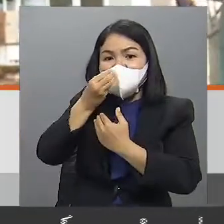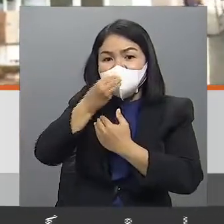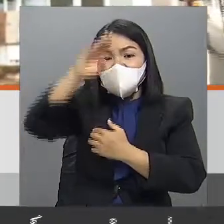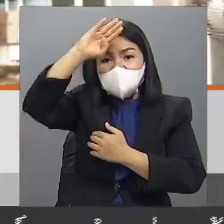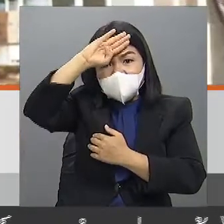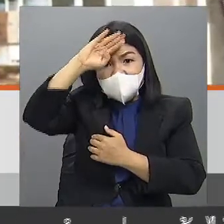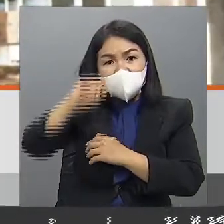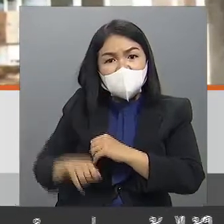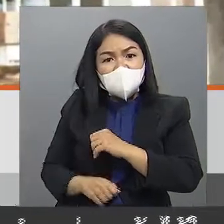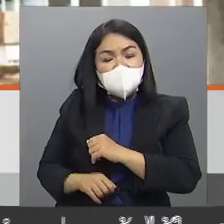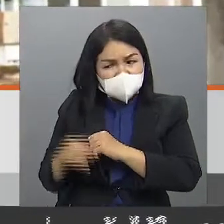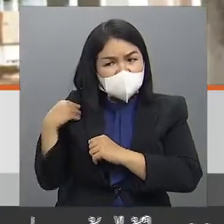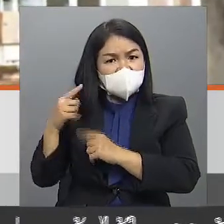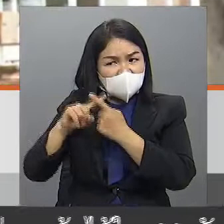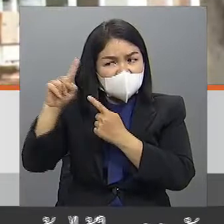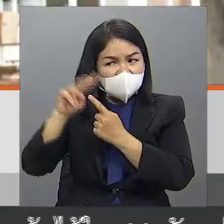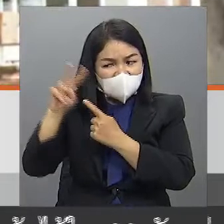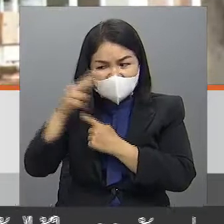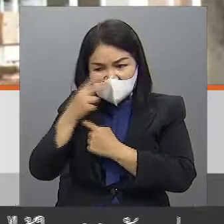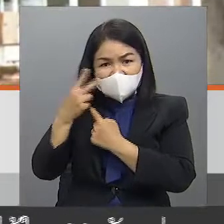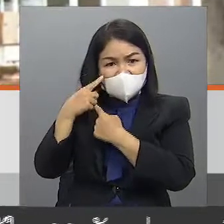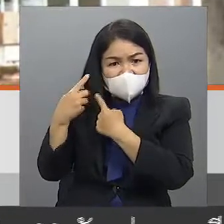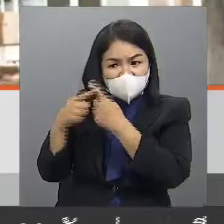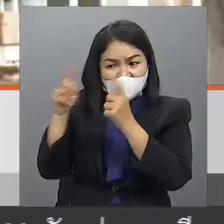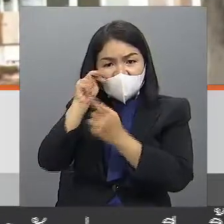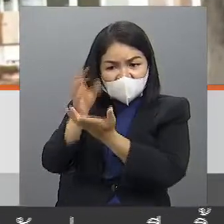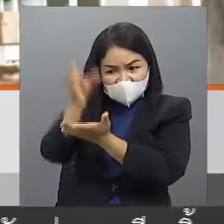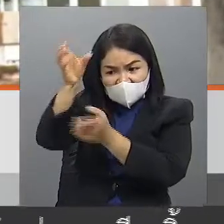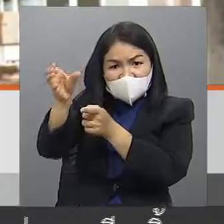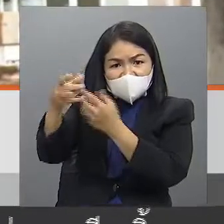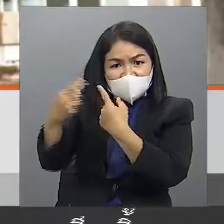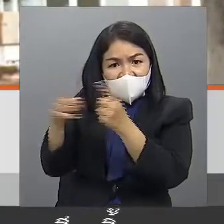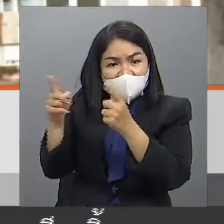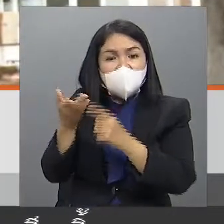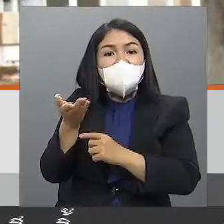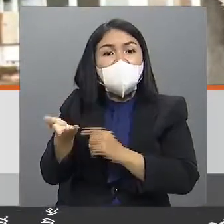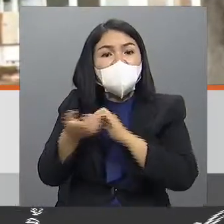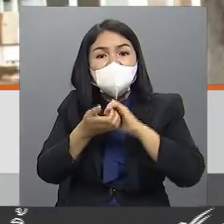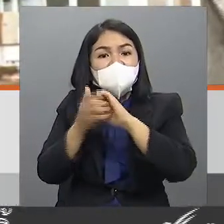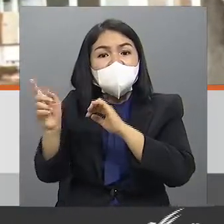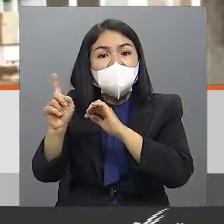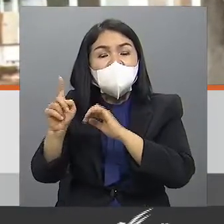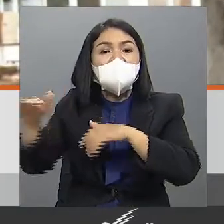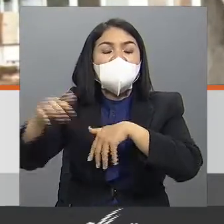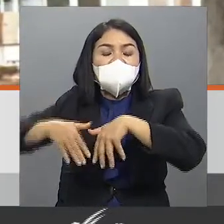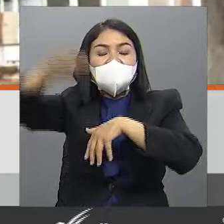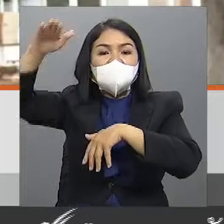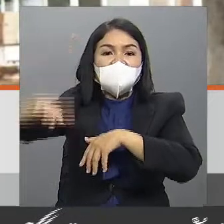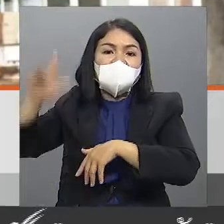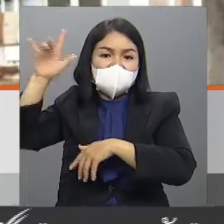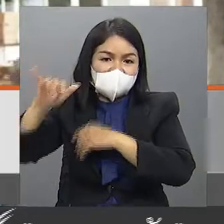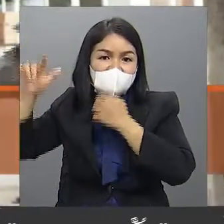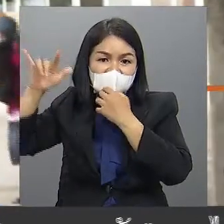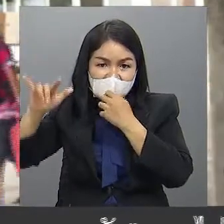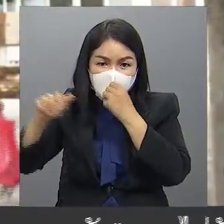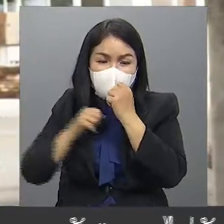องครั้งแล้วครับ อันนี้ก็ต้องขอความร่วมมือ ขอความร่วมมือของผู้นำส่งเองแล้วก็คนไข้เองในตึกเองครับพยายามอย่